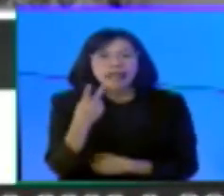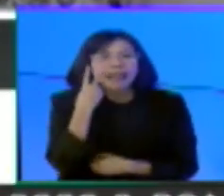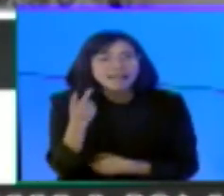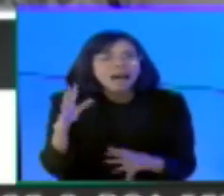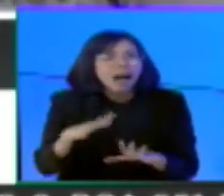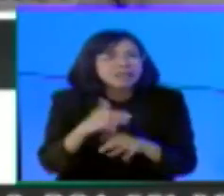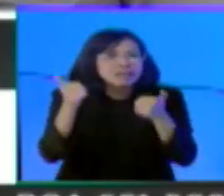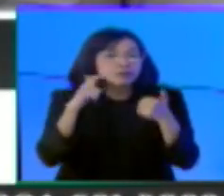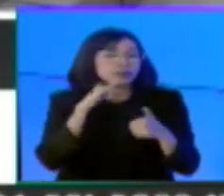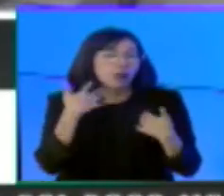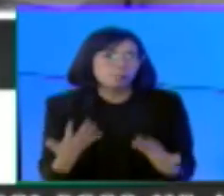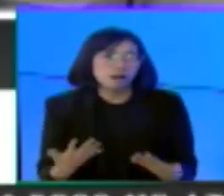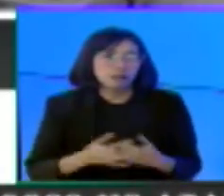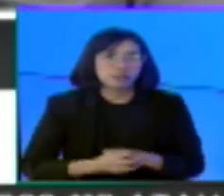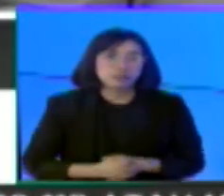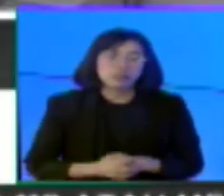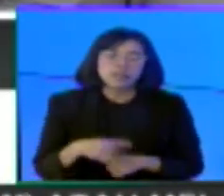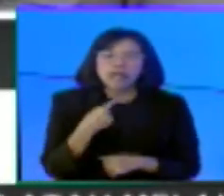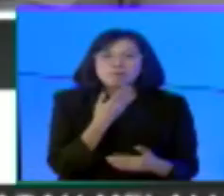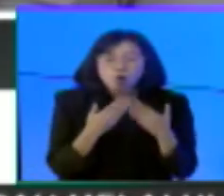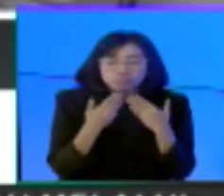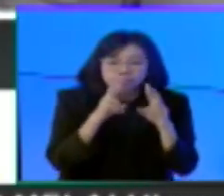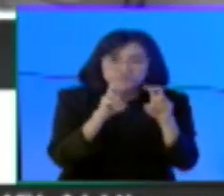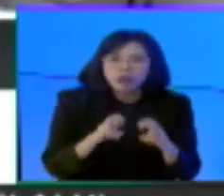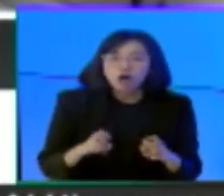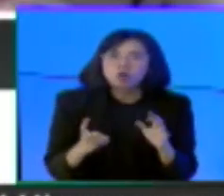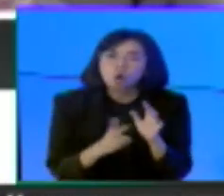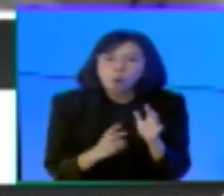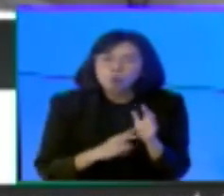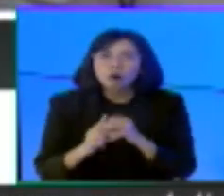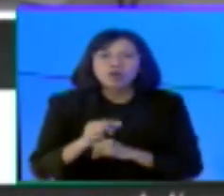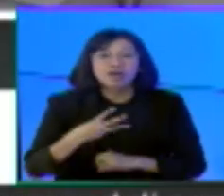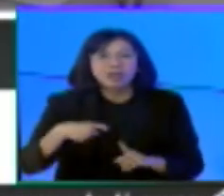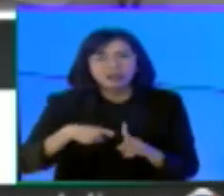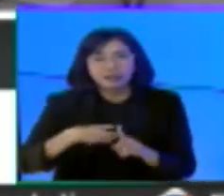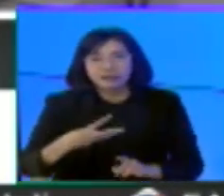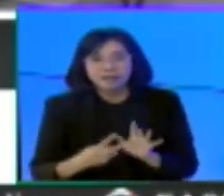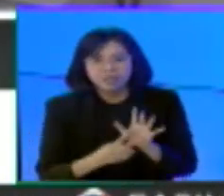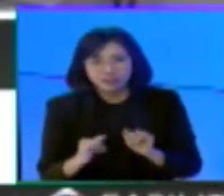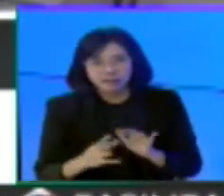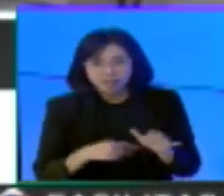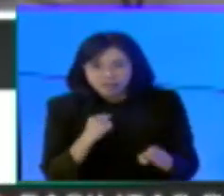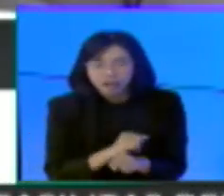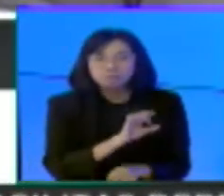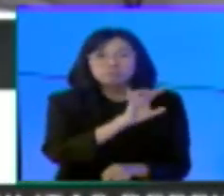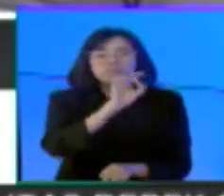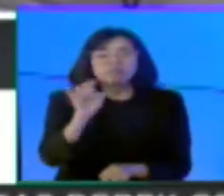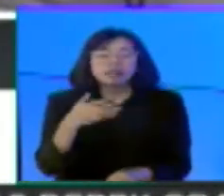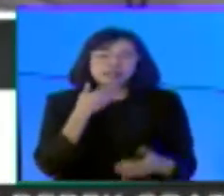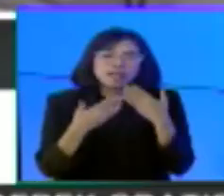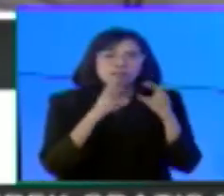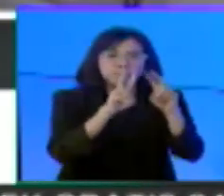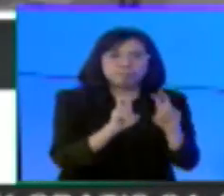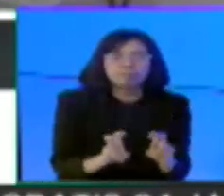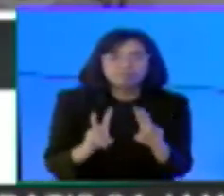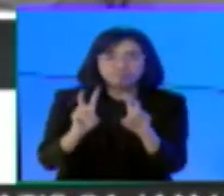penyidikan. Seperti nomor rekening dan lain-lain, ini kan menjadi bagian dari otoritas penyidik untuk melakukan konfirmasi terkait